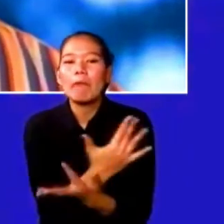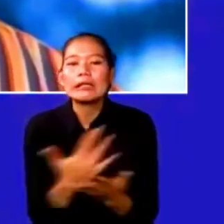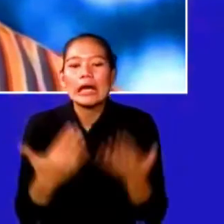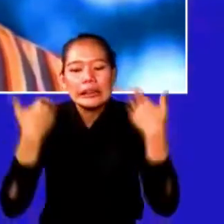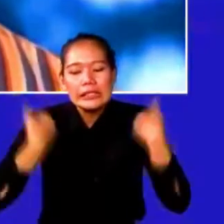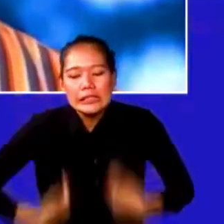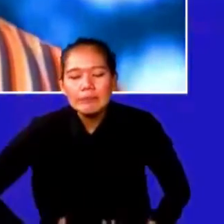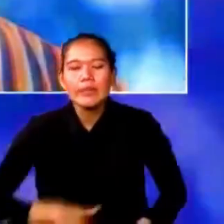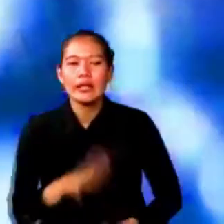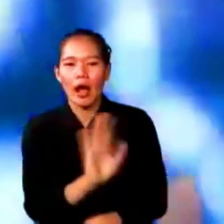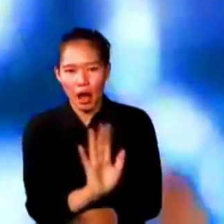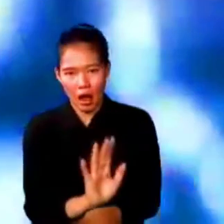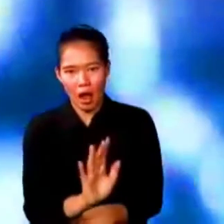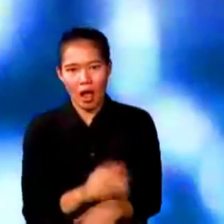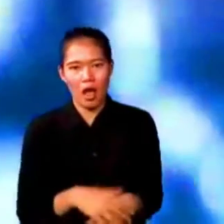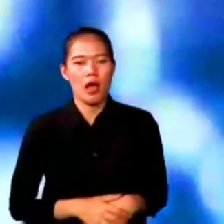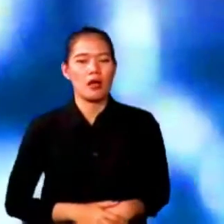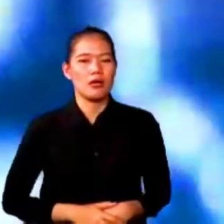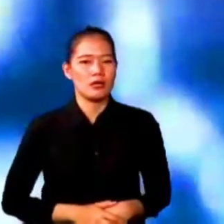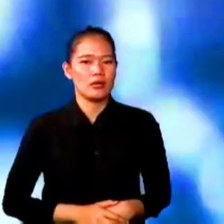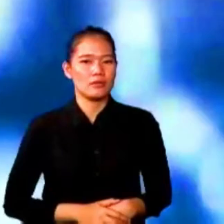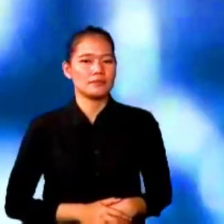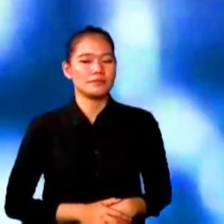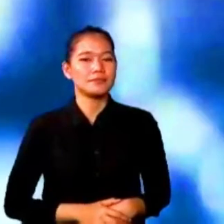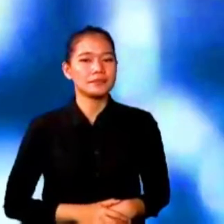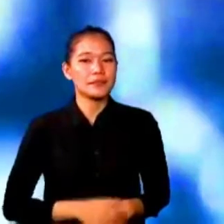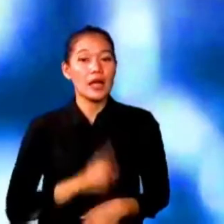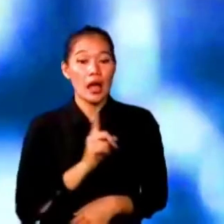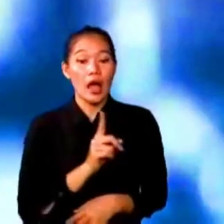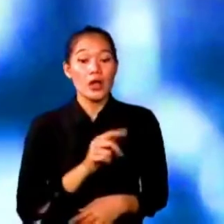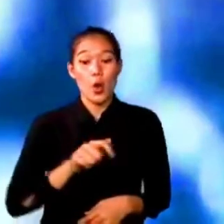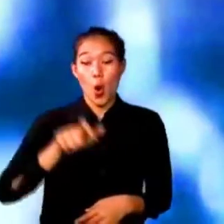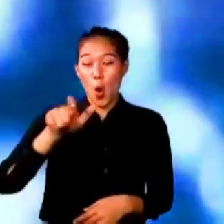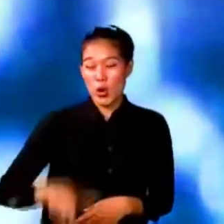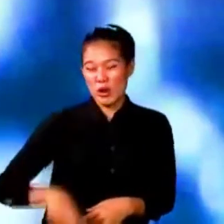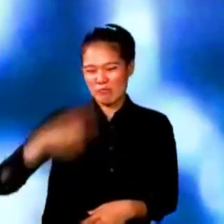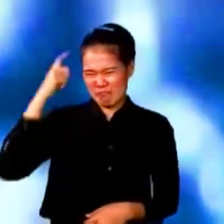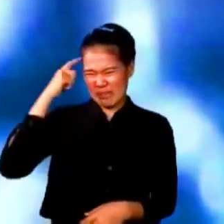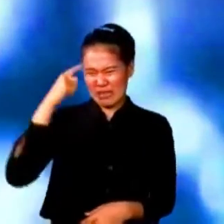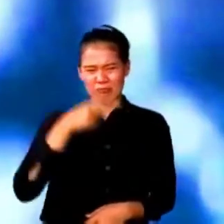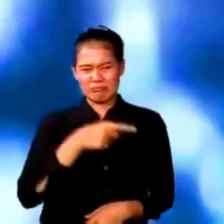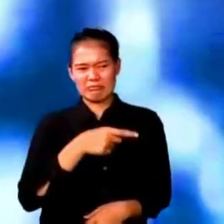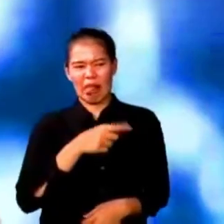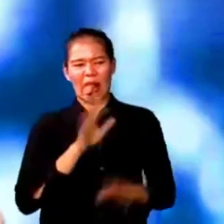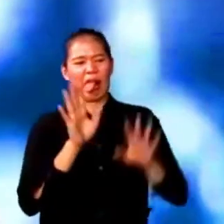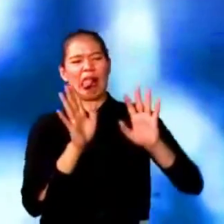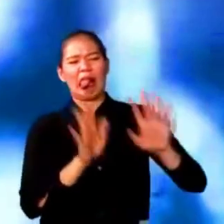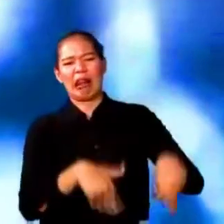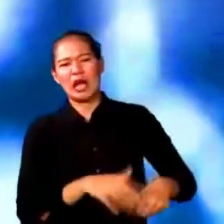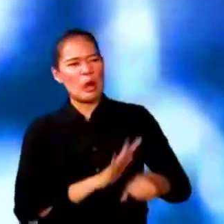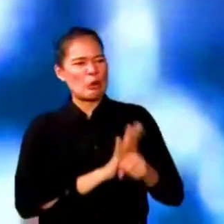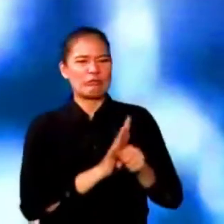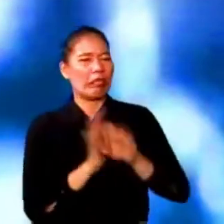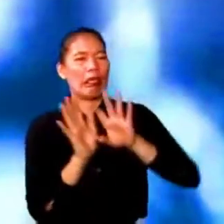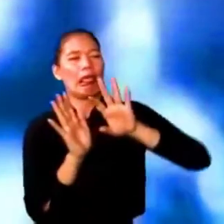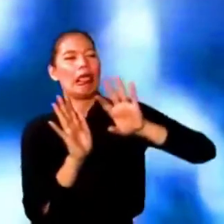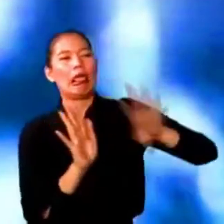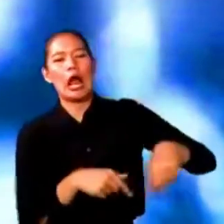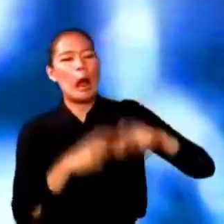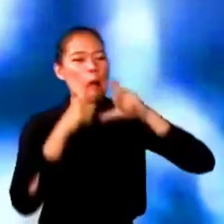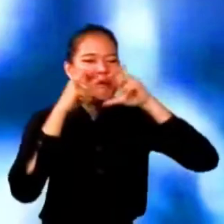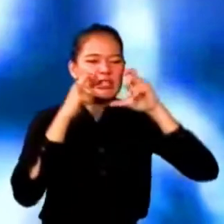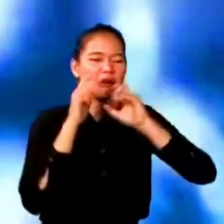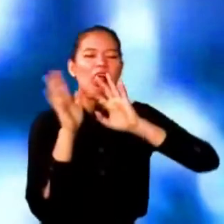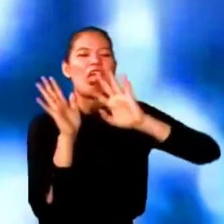ya daripada Nah kita sendiri sebetulnya ya jadi orang menganggap enteng tidak ada apa-apa Ya sudah